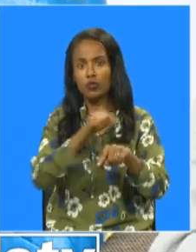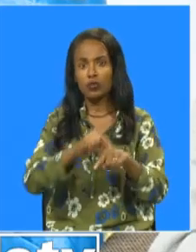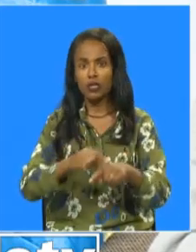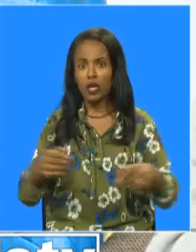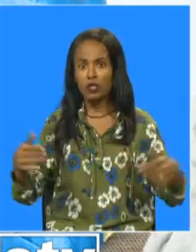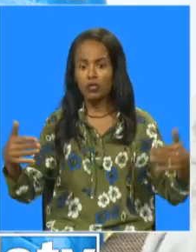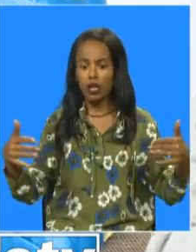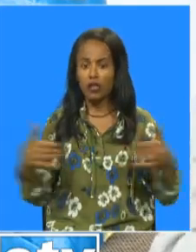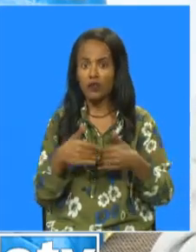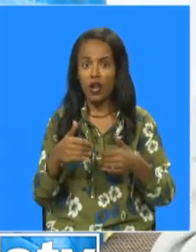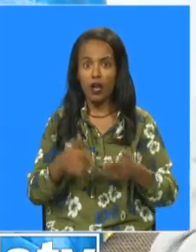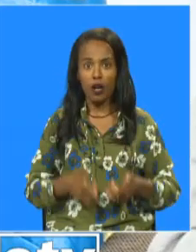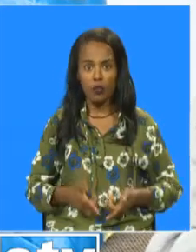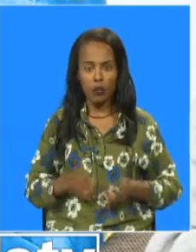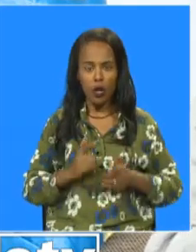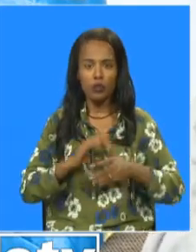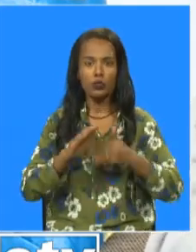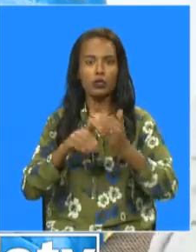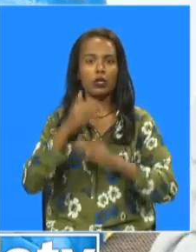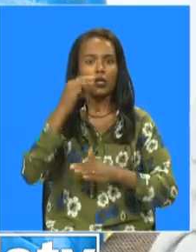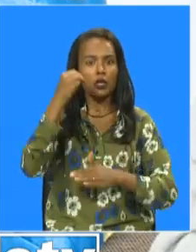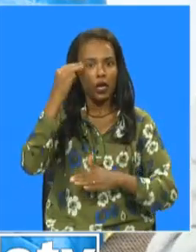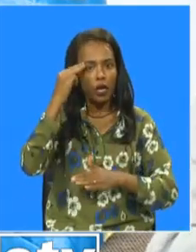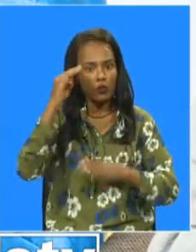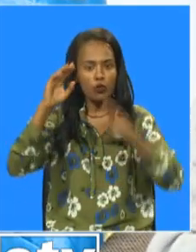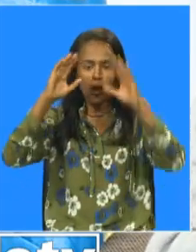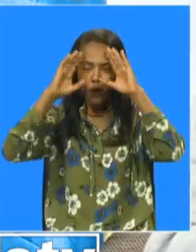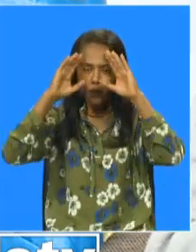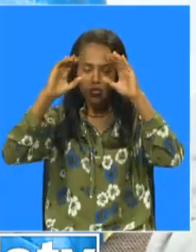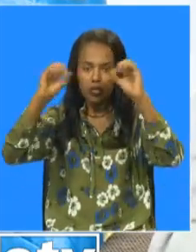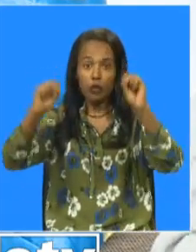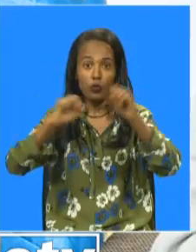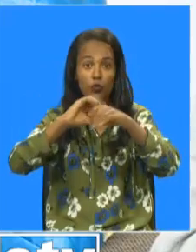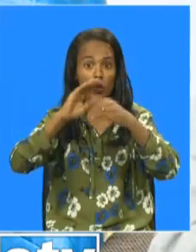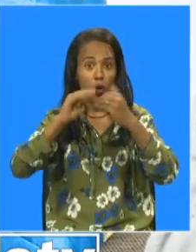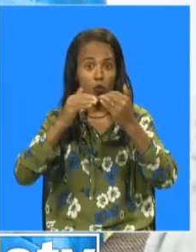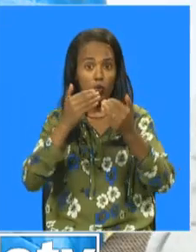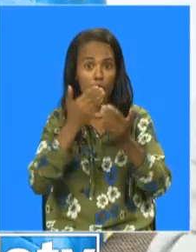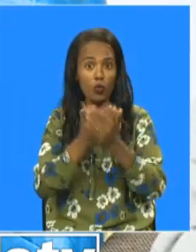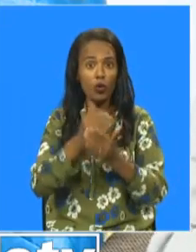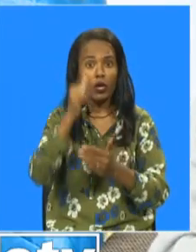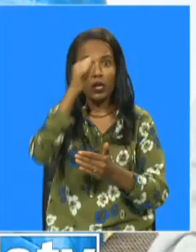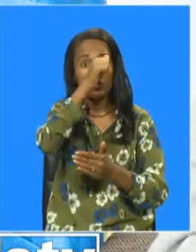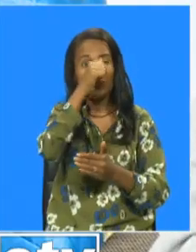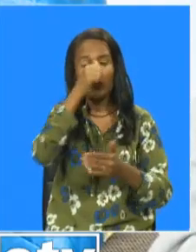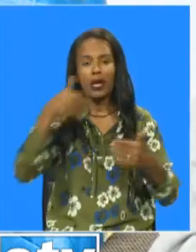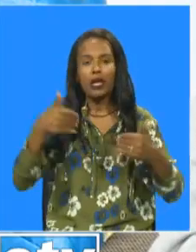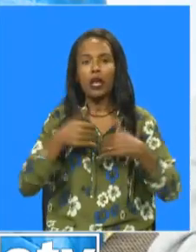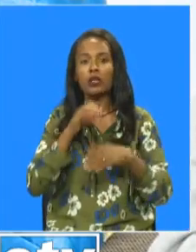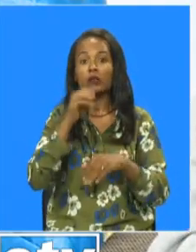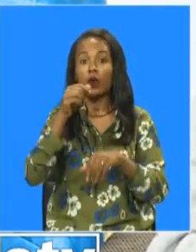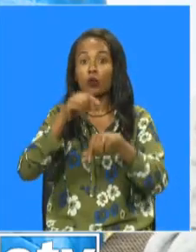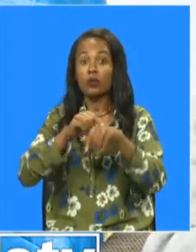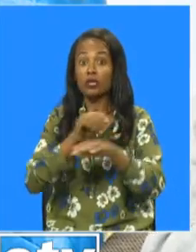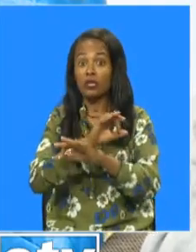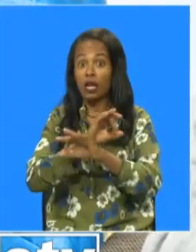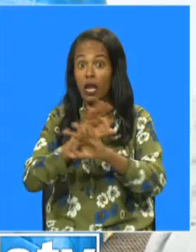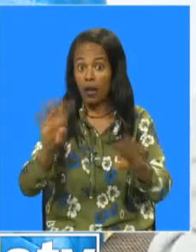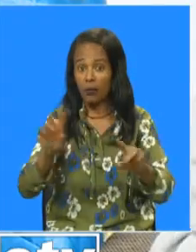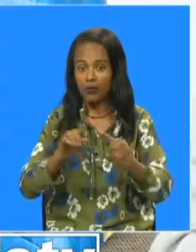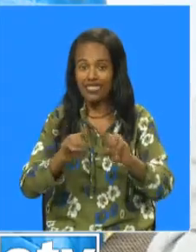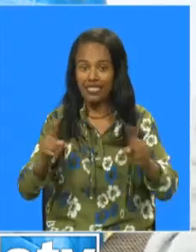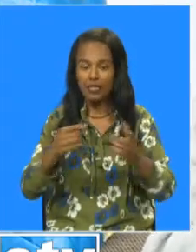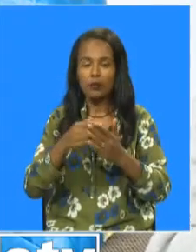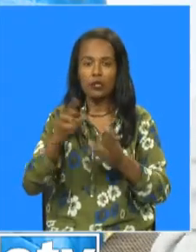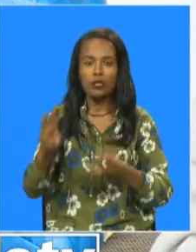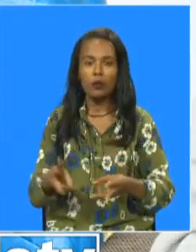ስታስፈራራ ኖራለች። ጠቅላይ ሚኒስትሯ፣ ፕሬዚደንቶቿ በሙሉ ኢትዮጵያን ያላስፈራሩበት ወቅት የለም። ግን